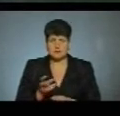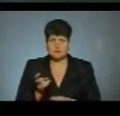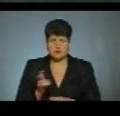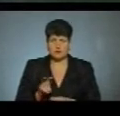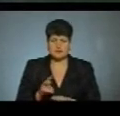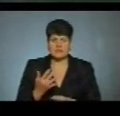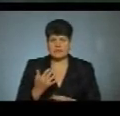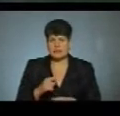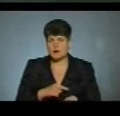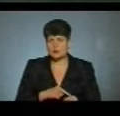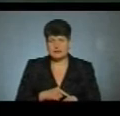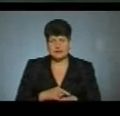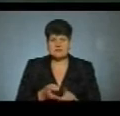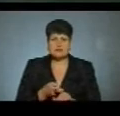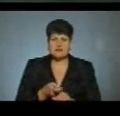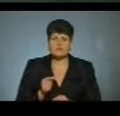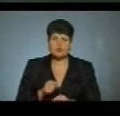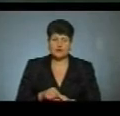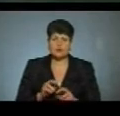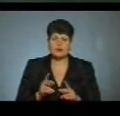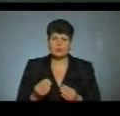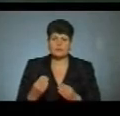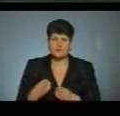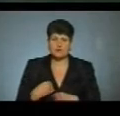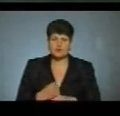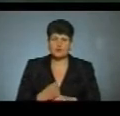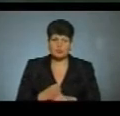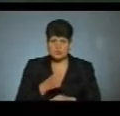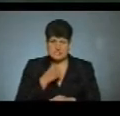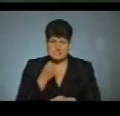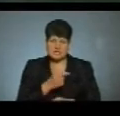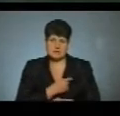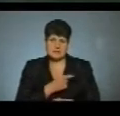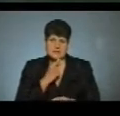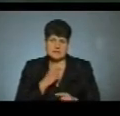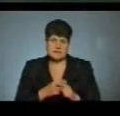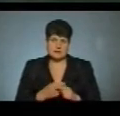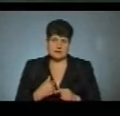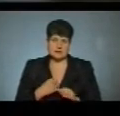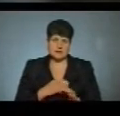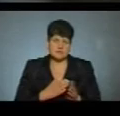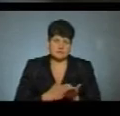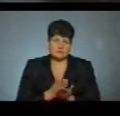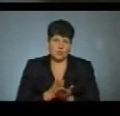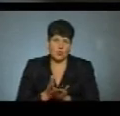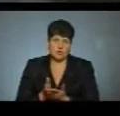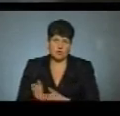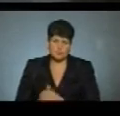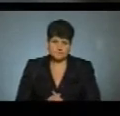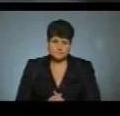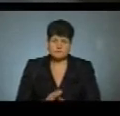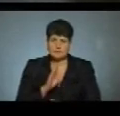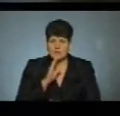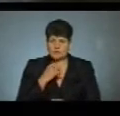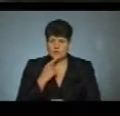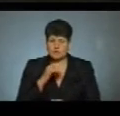на декілька годин, залежно від того, яку нам дають роботу там старші медсестри, які нас координують. Дівчата кажуть, що